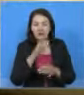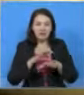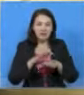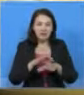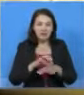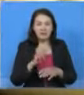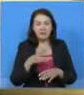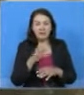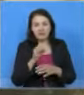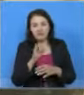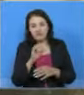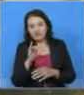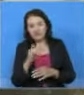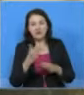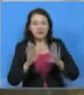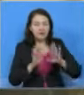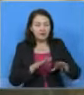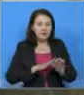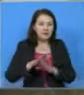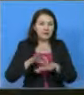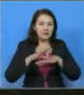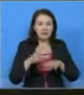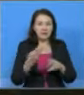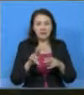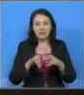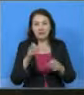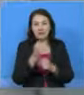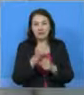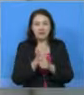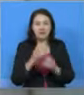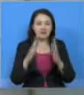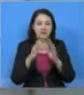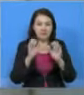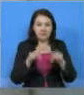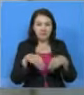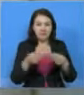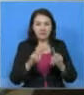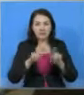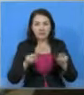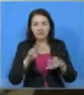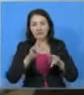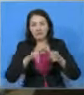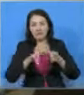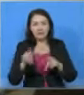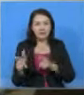ее опрессовку. Только после полного проведения этих работ дому будет выдан паспорт